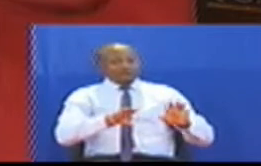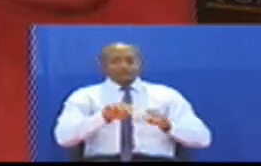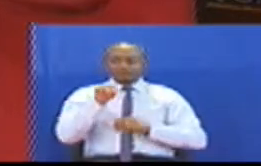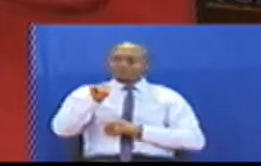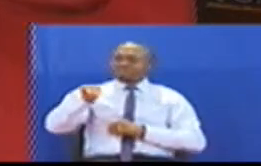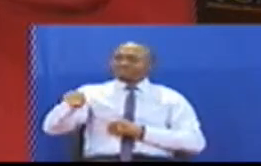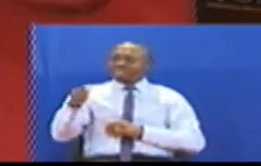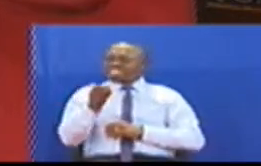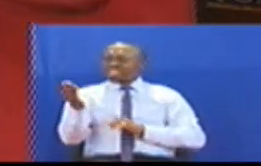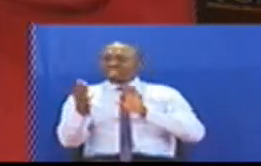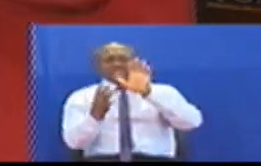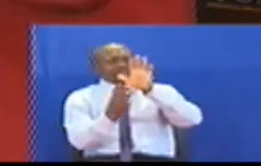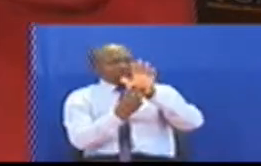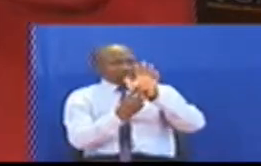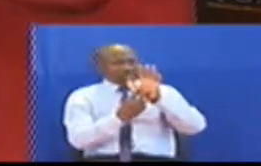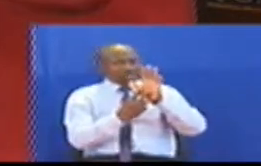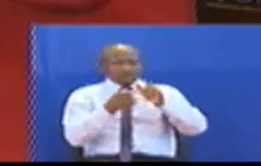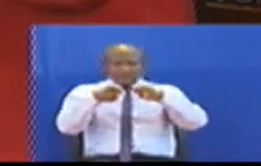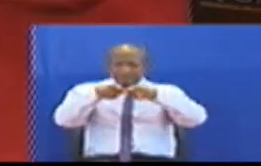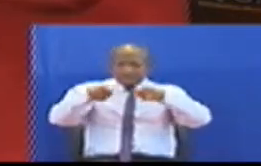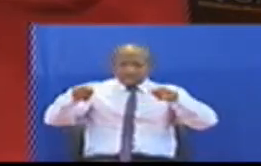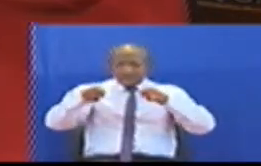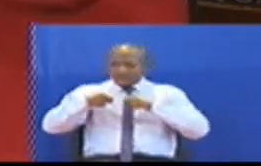wapi. Wamekwenda na kupima kule,